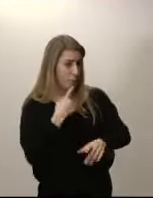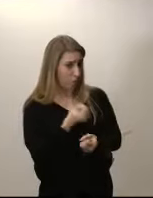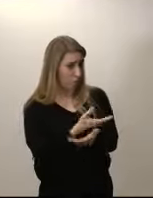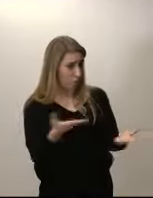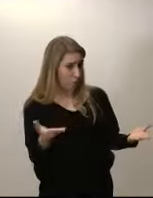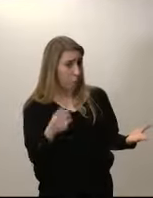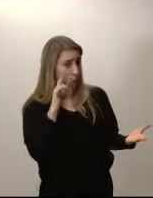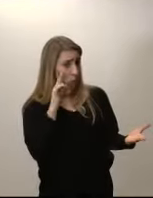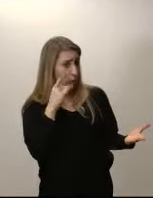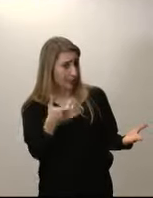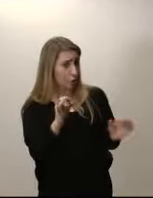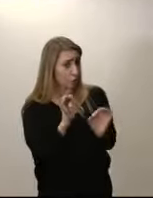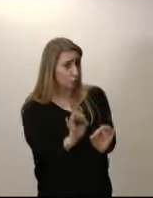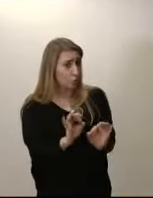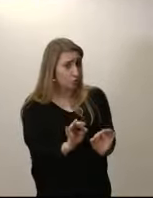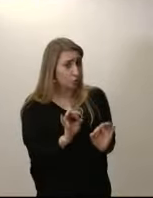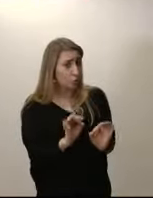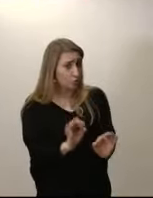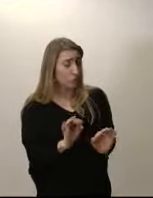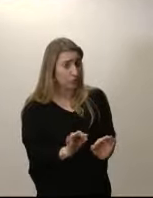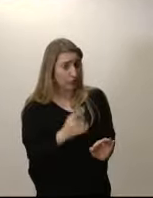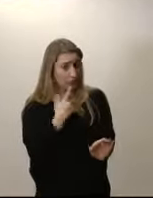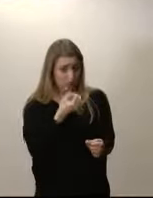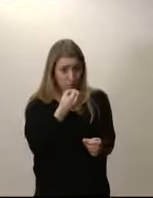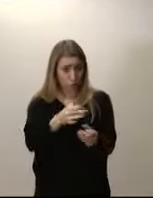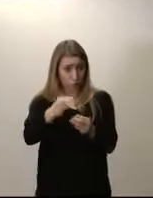c'est une excellente chose. Mais c'est une excellente chose.